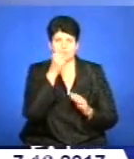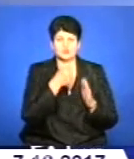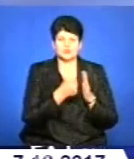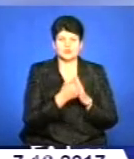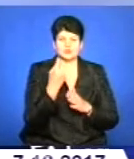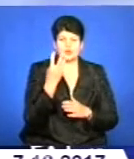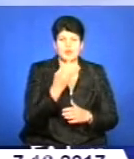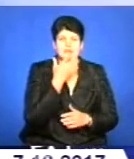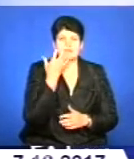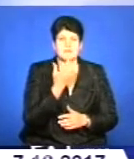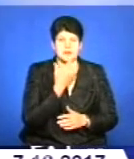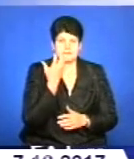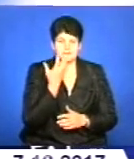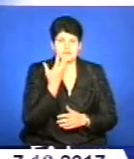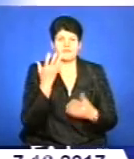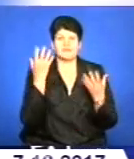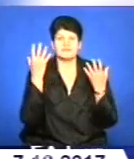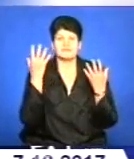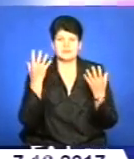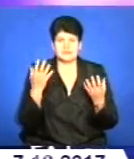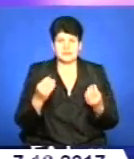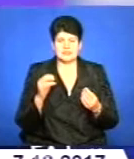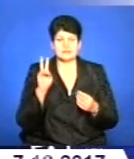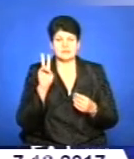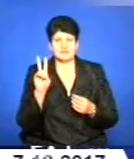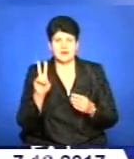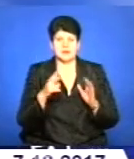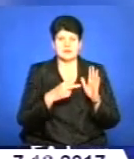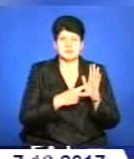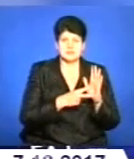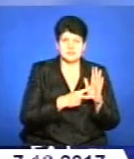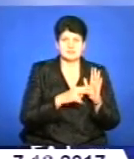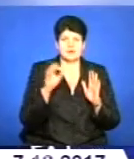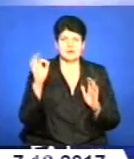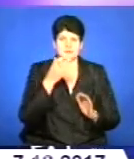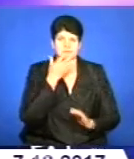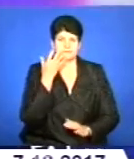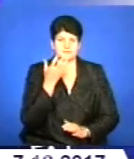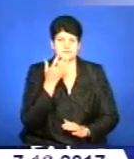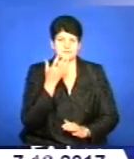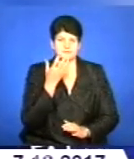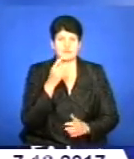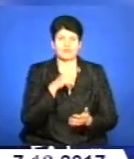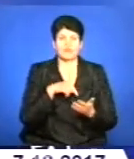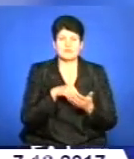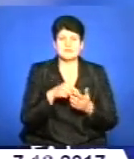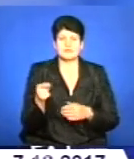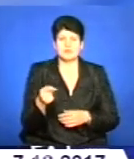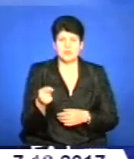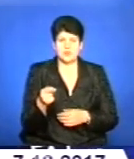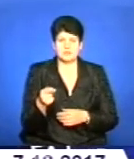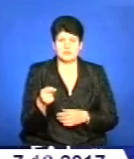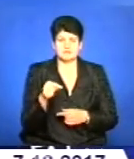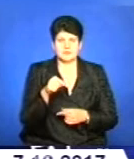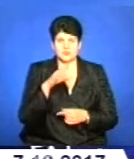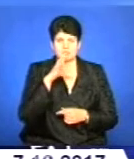3 градусів тепла. Вдень чекаємо 2-7 градусів вище нуля. По місту Тернополю на всю